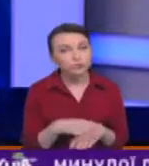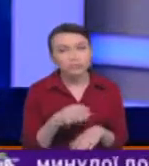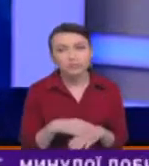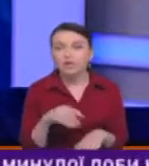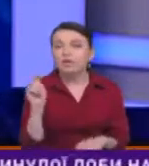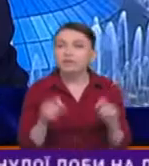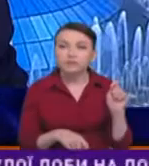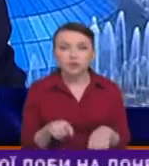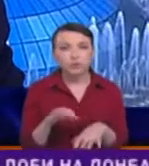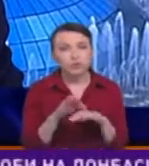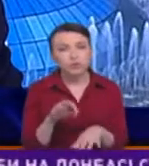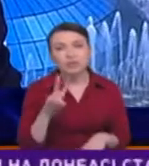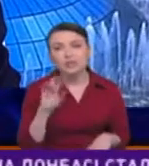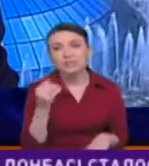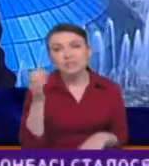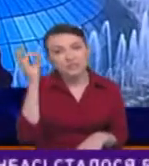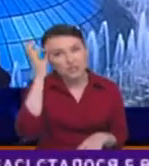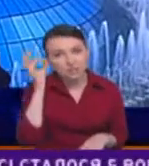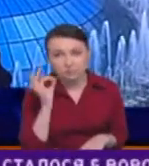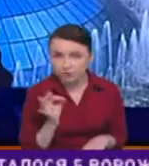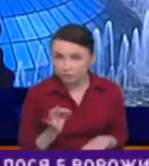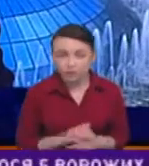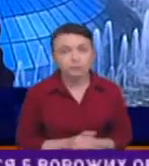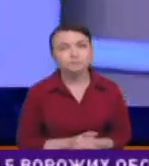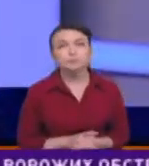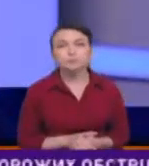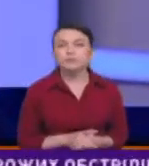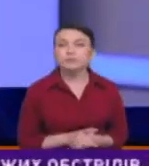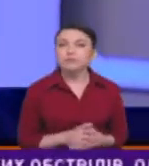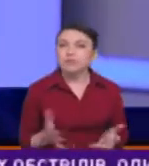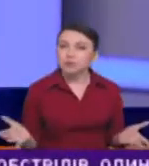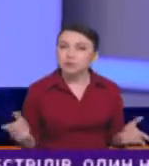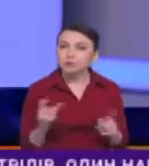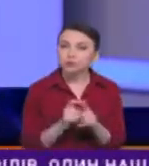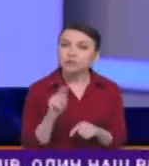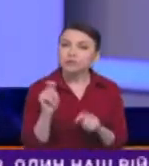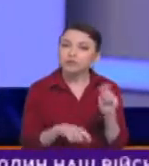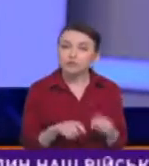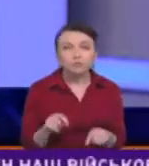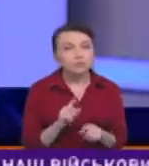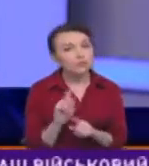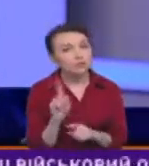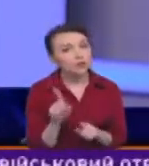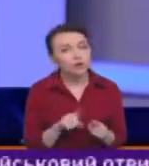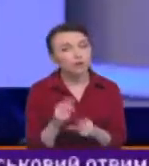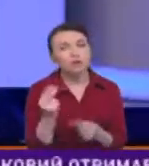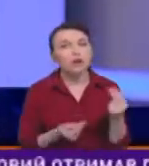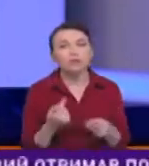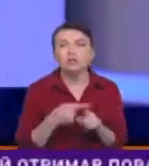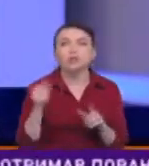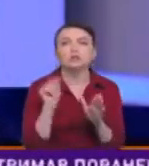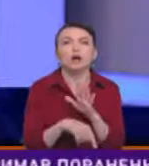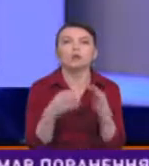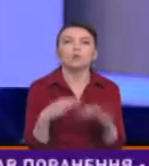Референдуми проводила і нацистська Німеччина. Значить, тому со словом референдум нельзя так іграти, що це ознака